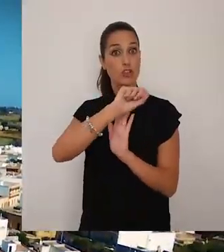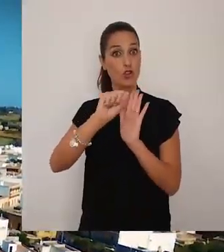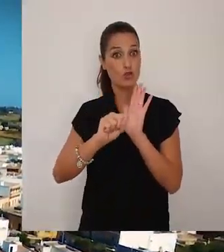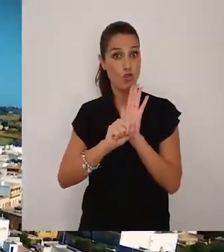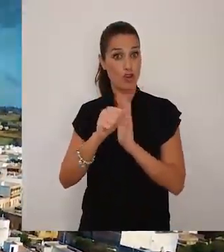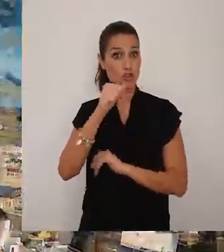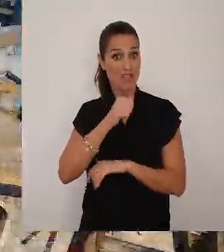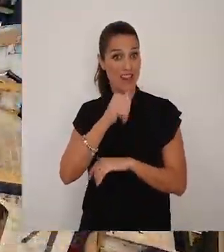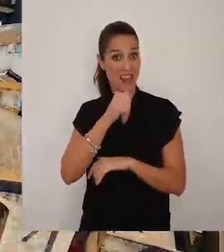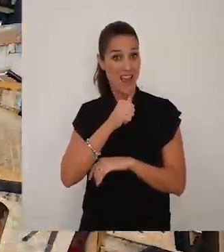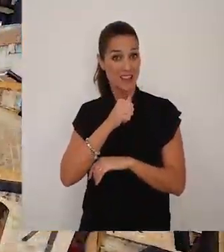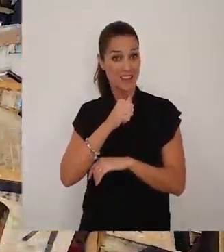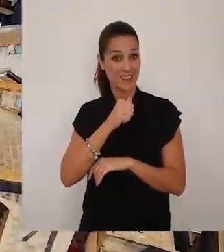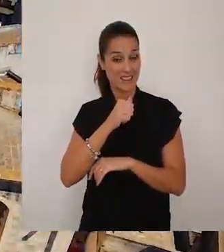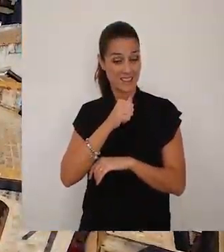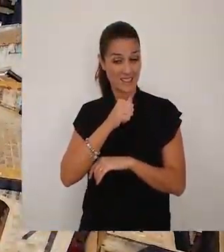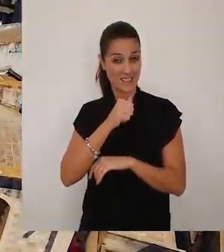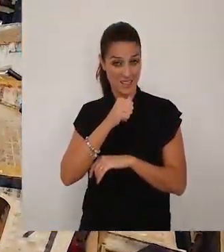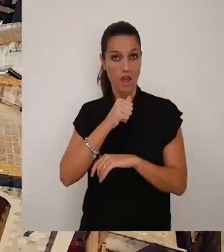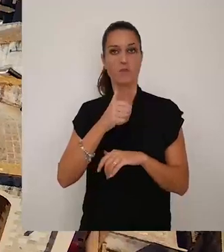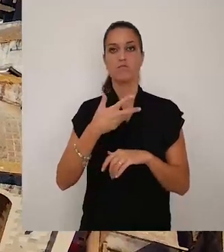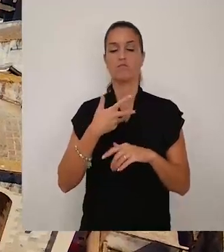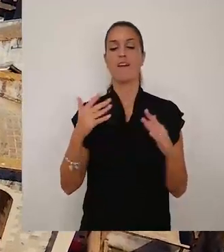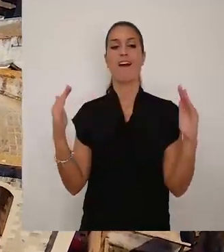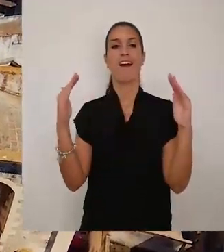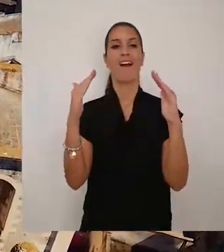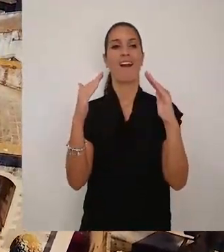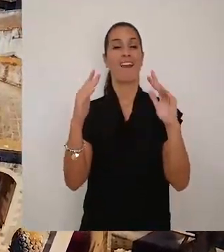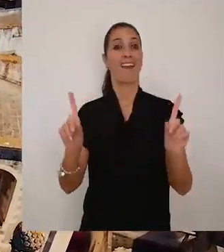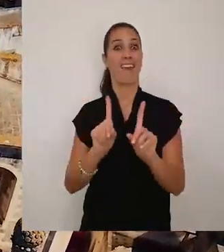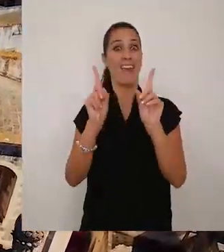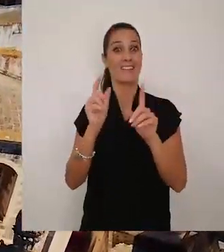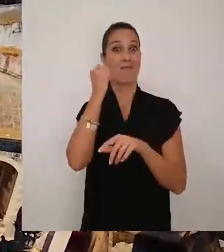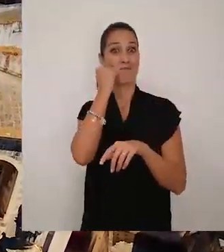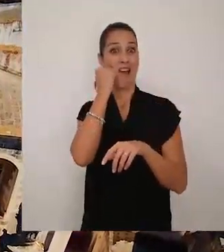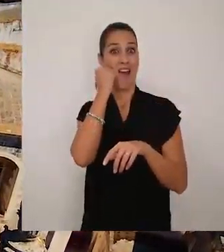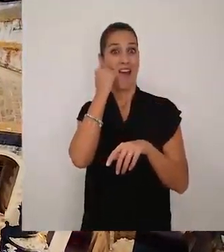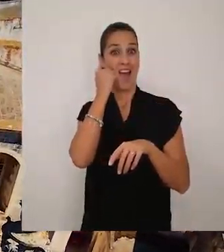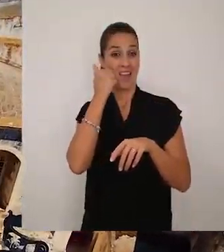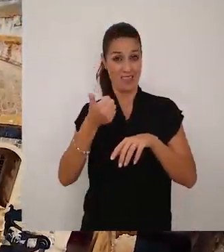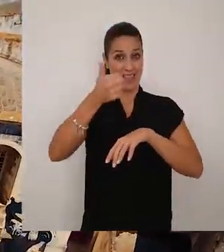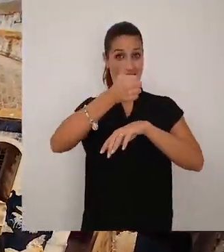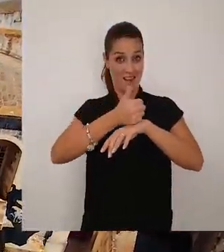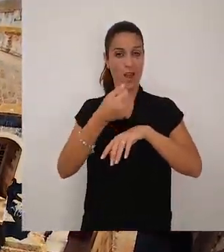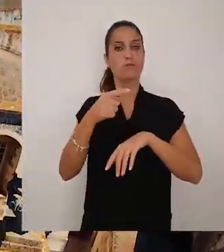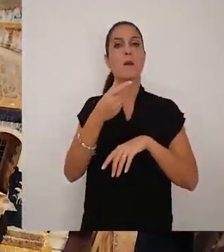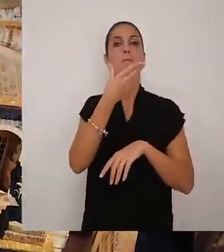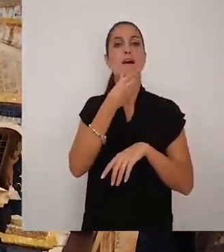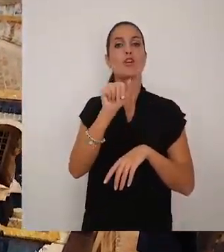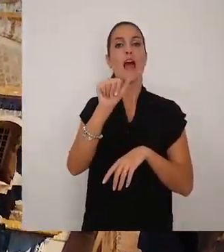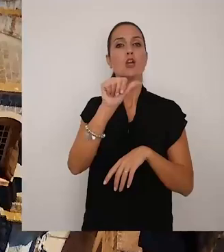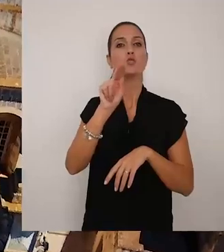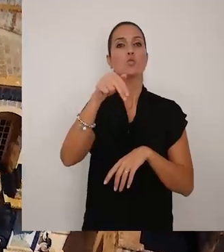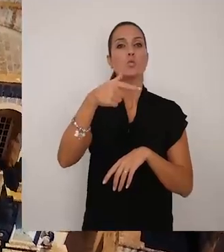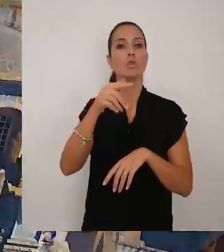Il centro storico di Sternatia si raccoglie intorno al prospetto della chiesa matrice del paese, dedicata alla Madonna Assunta.